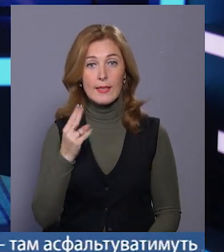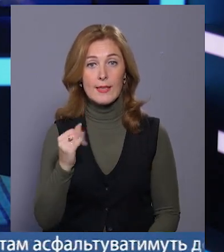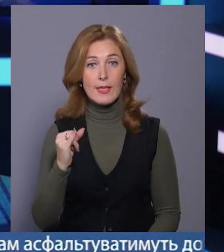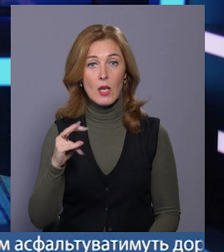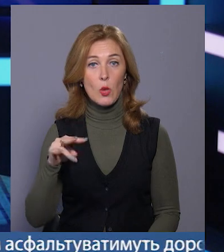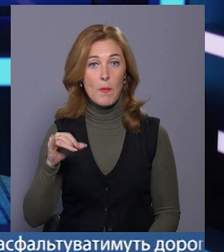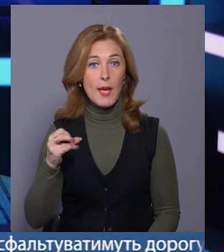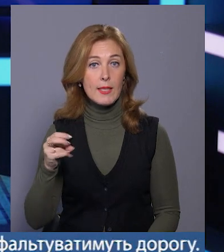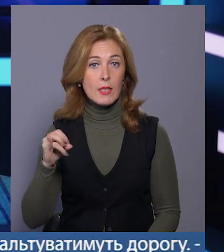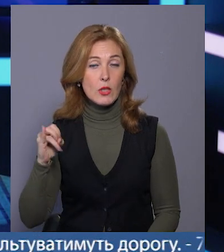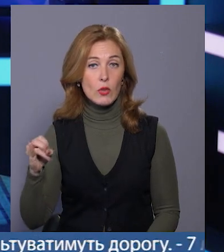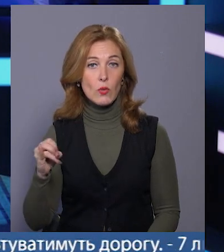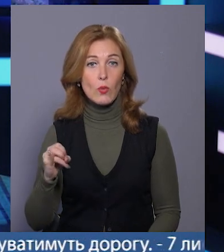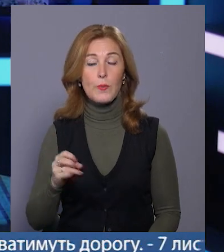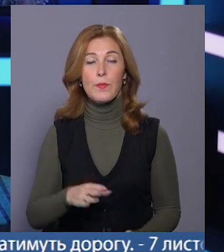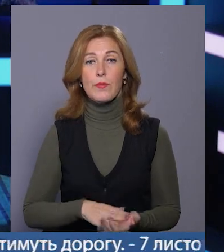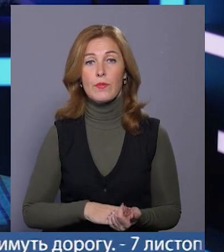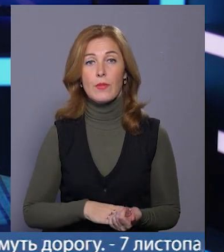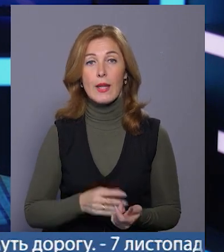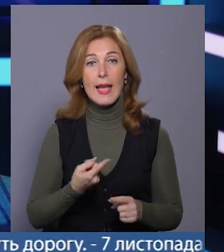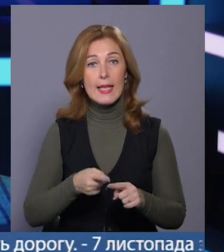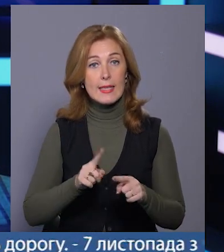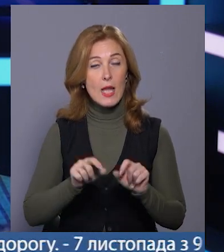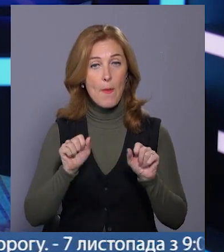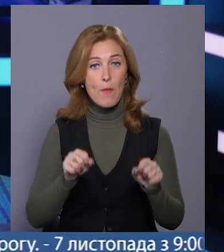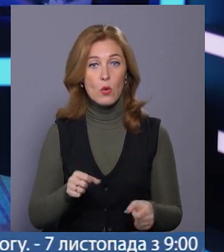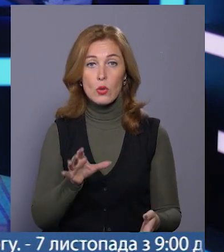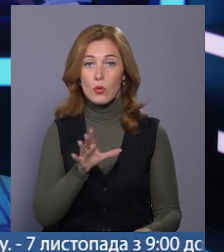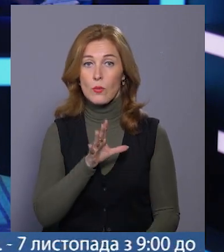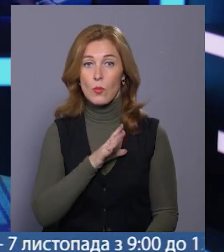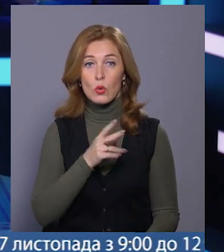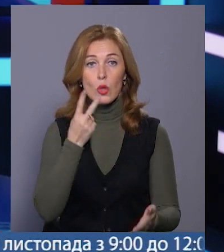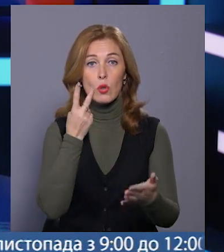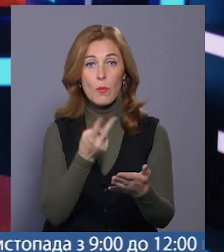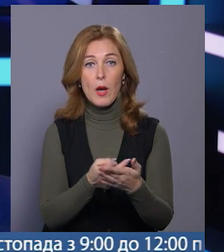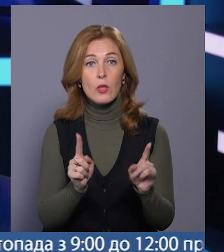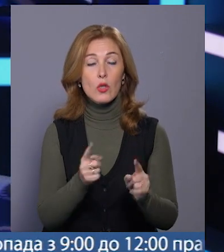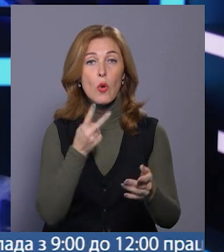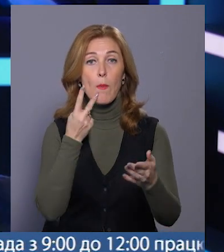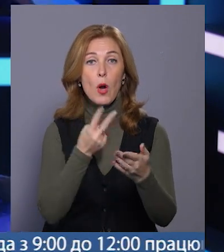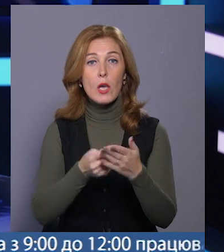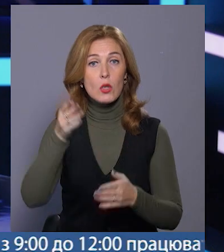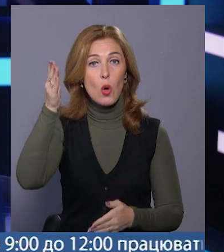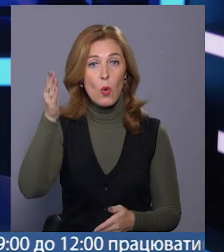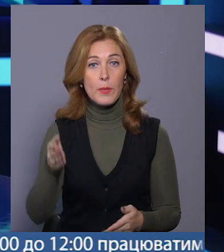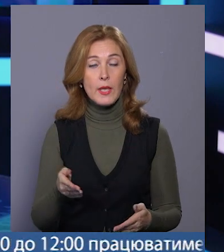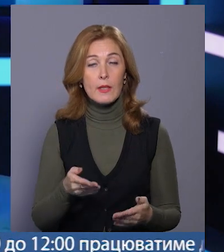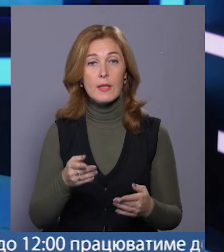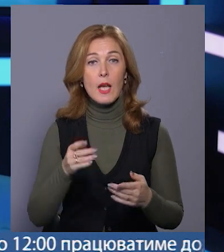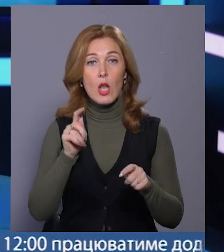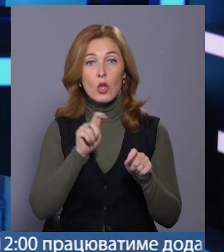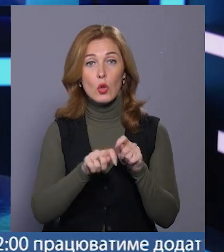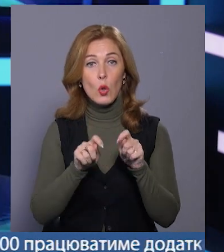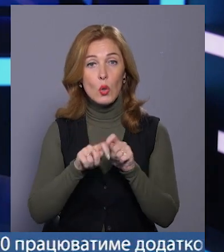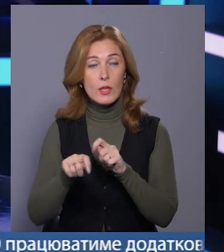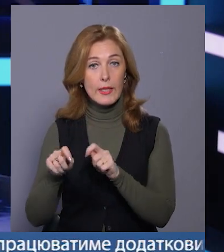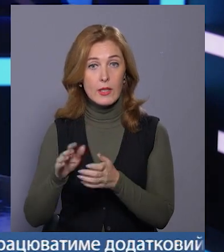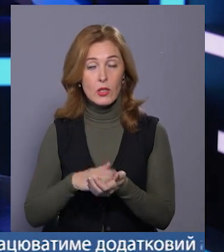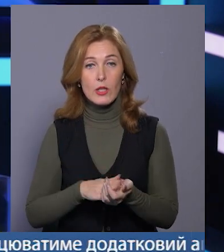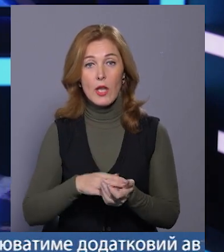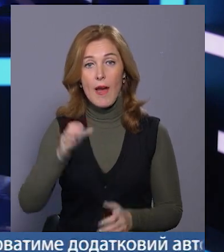які документують світ науки. Це можуть бути зображення, що показують об'єкти та ефекти досліджень, вчених під